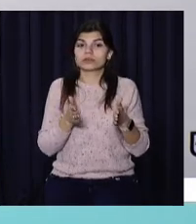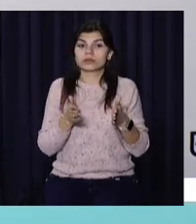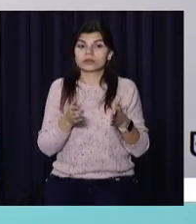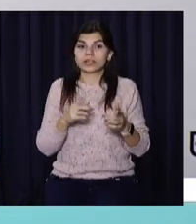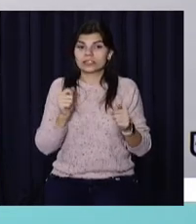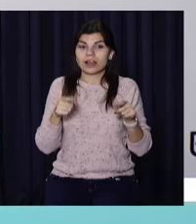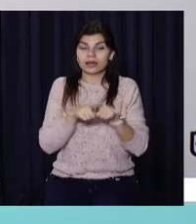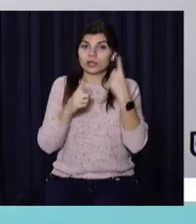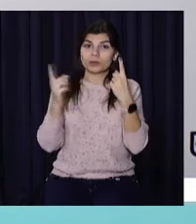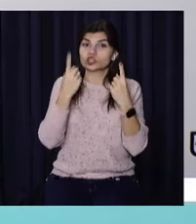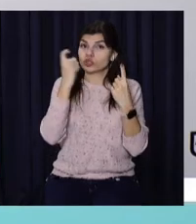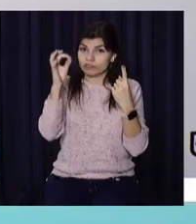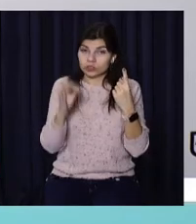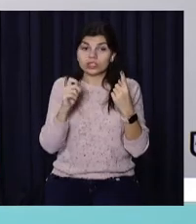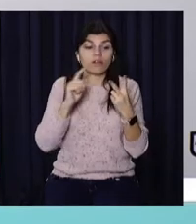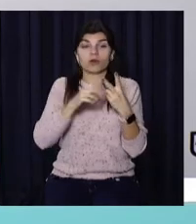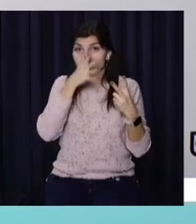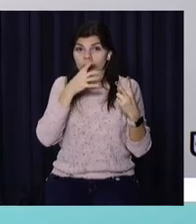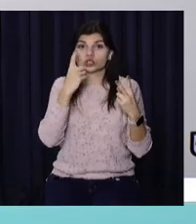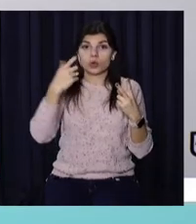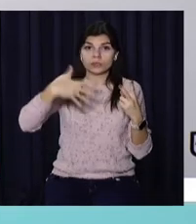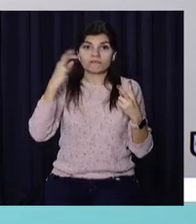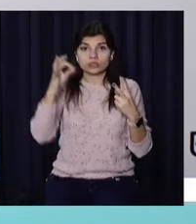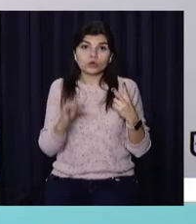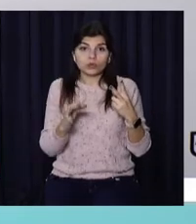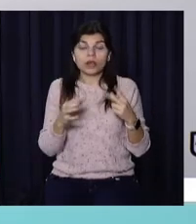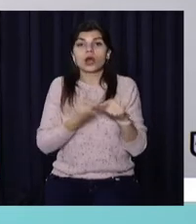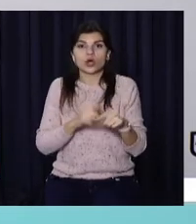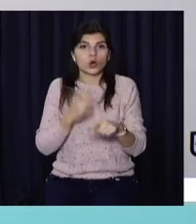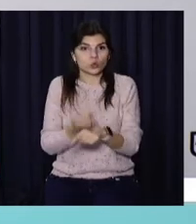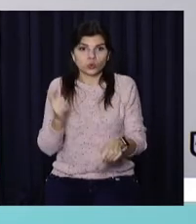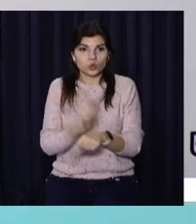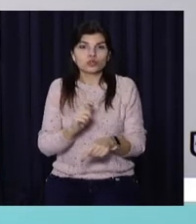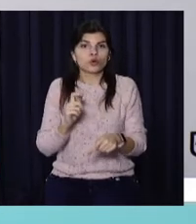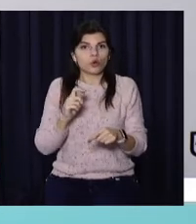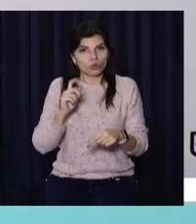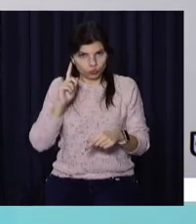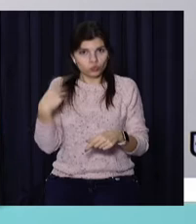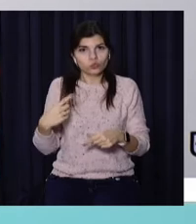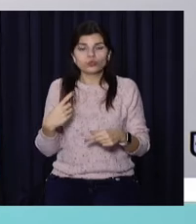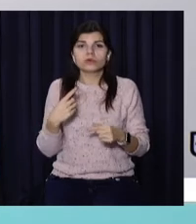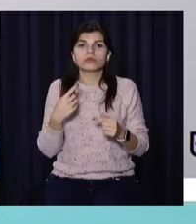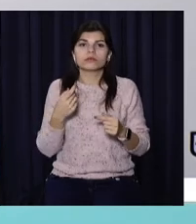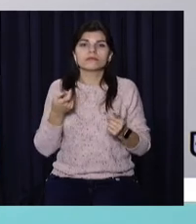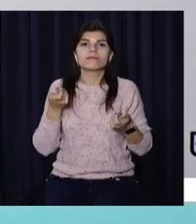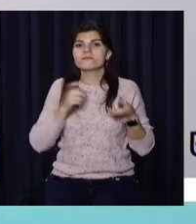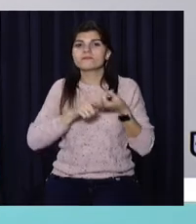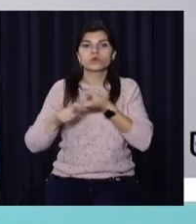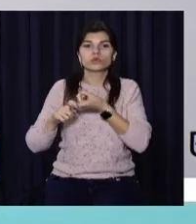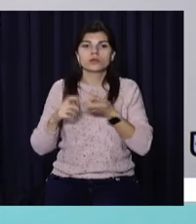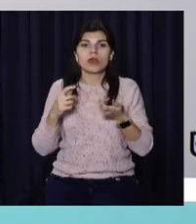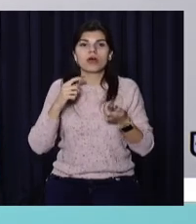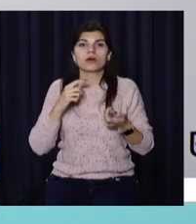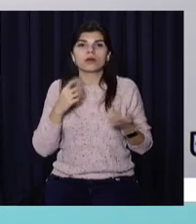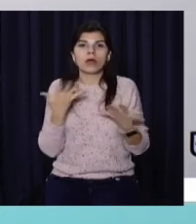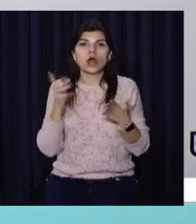буде за вчинене вперше 100%, за вчинене вдруге 150%. Це буде дуже суттєво по відношенню